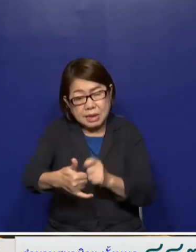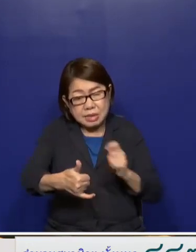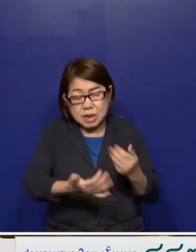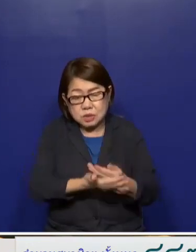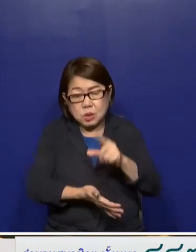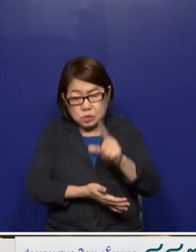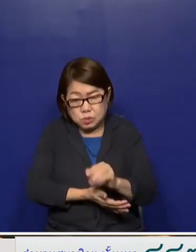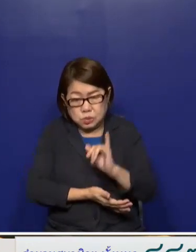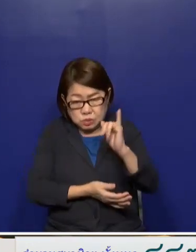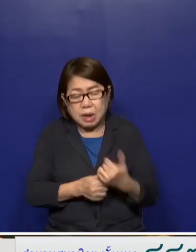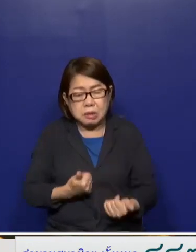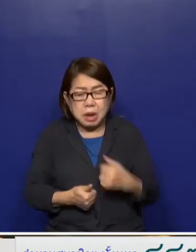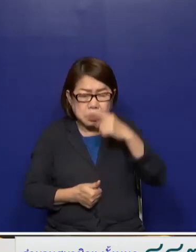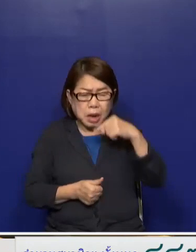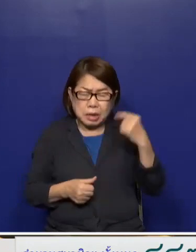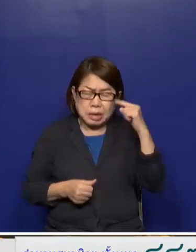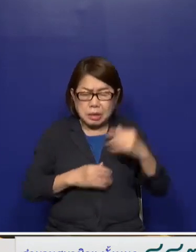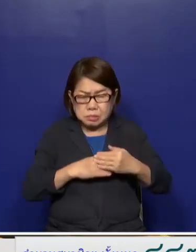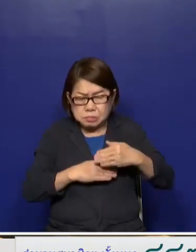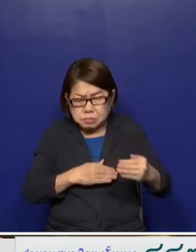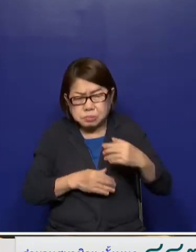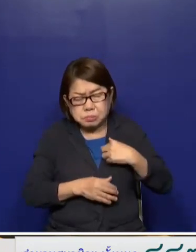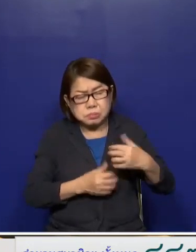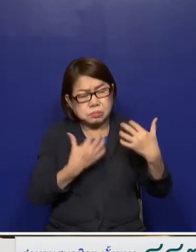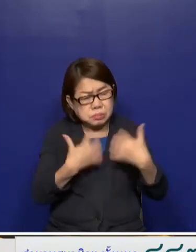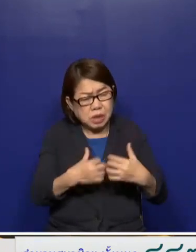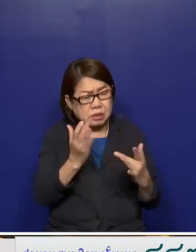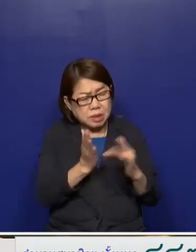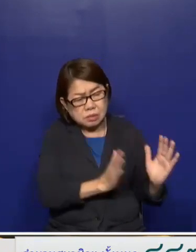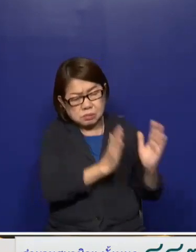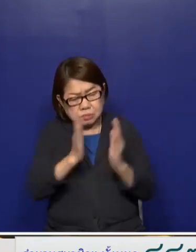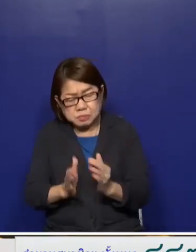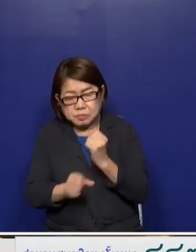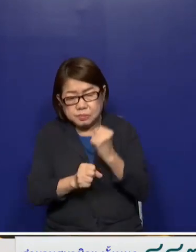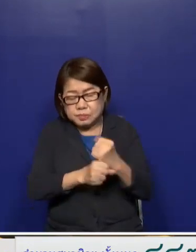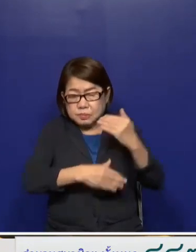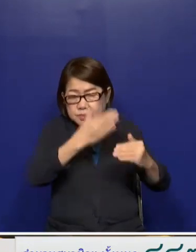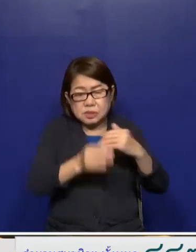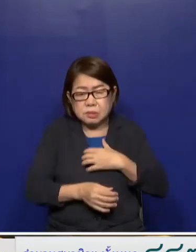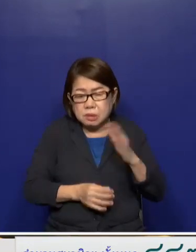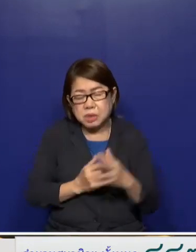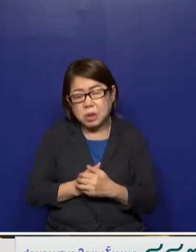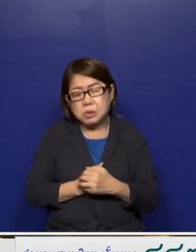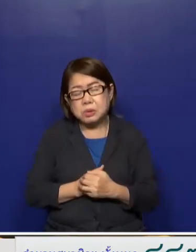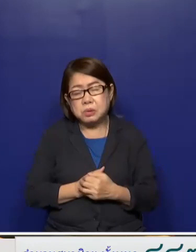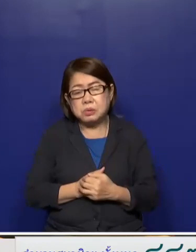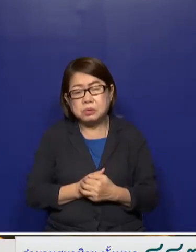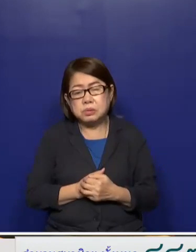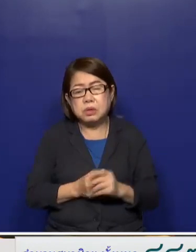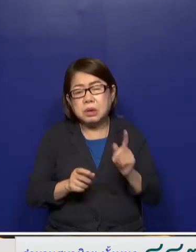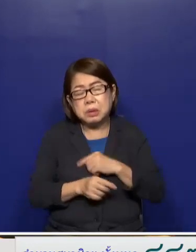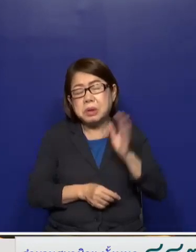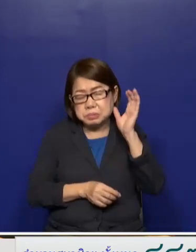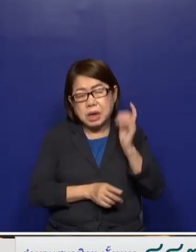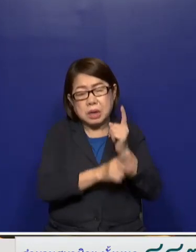ข้าไปข้างหน้าเพื่อเอาเทคโนโลยีมาพัฒนาประเทศเอาความเชื่อมาควบคุมการพัฒนา